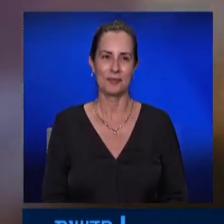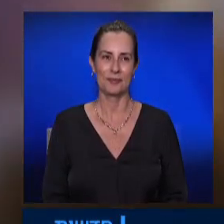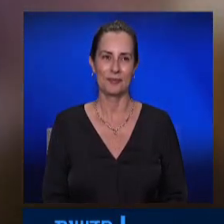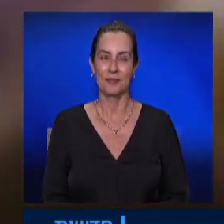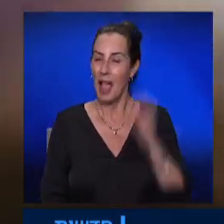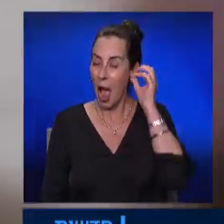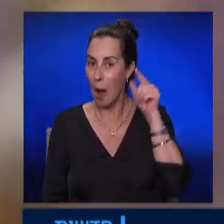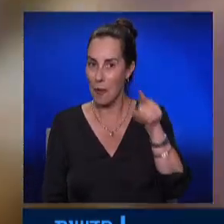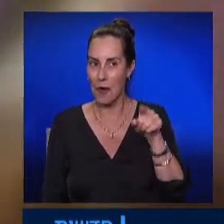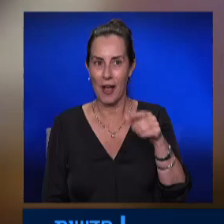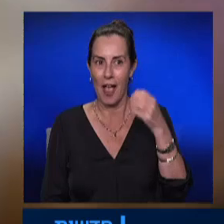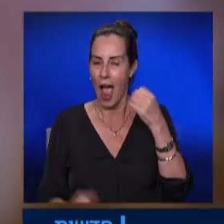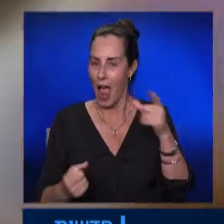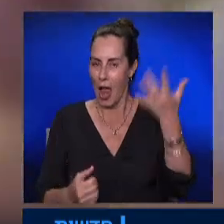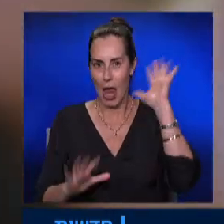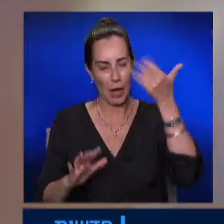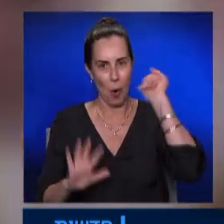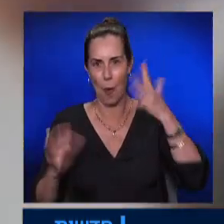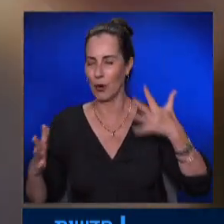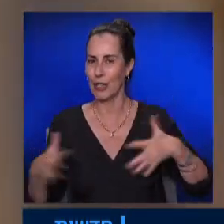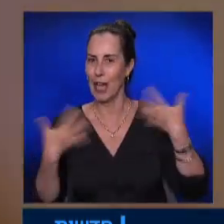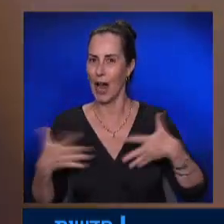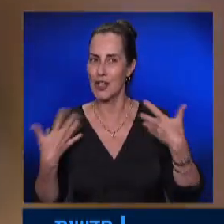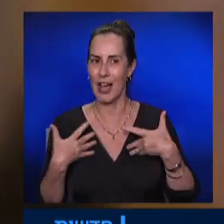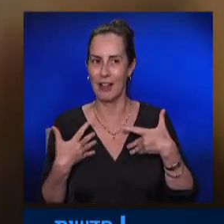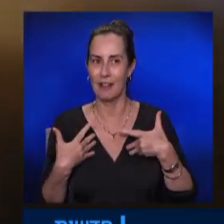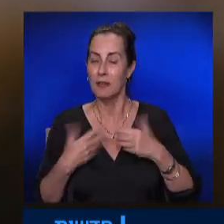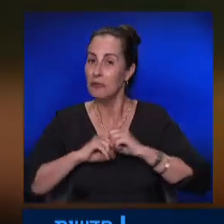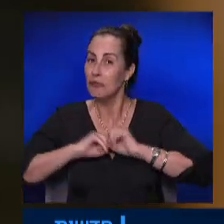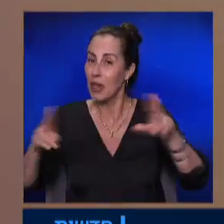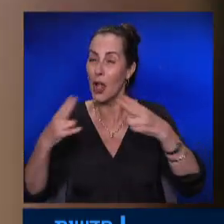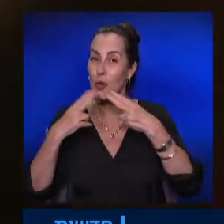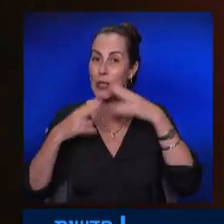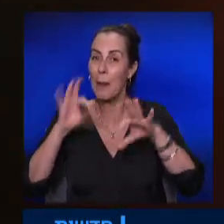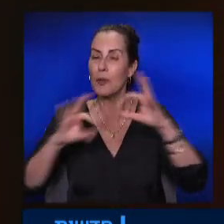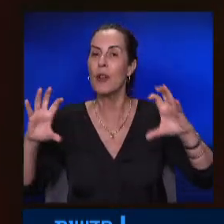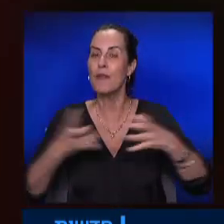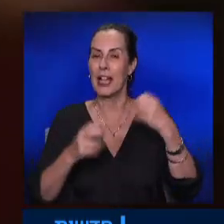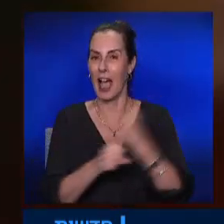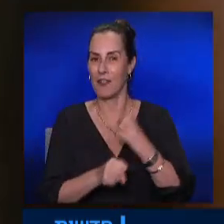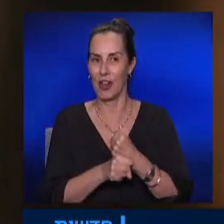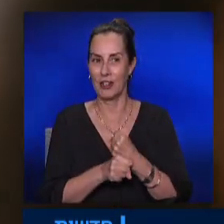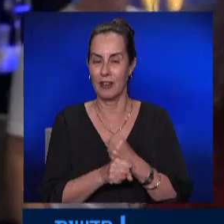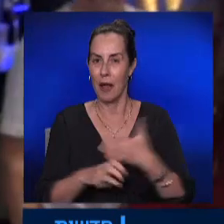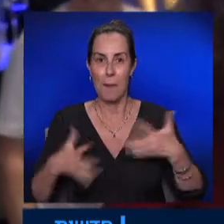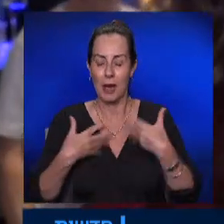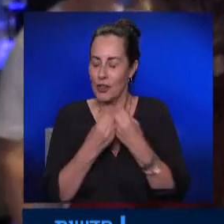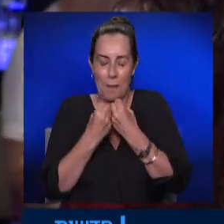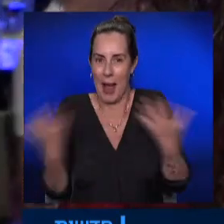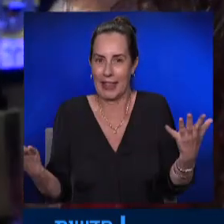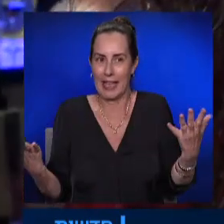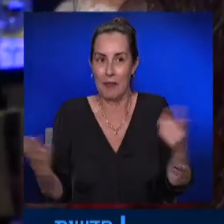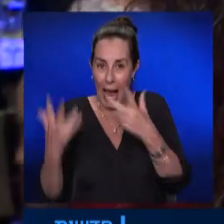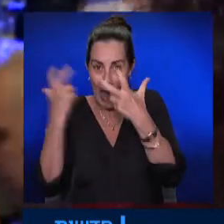לנעמה לזימי היה קשה להסתיר את ההתרגשות אמש, כשהתפרסמו תוצאות הבחירות המקדימות. מרגש, מדהים. את